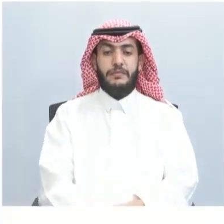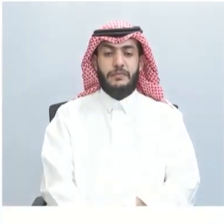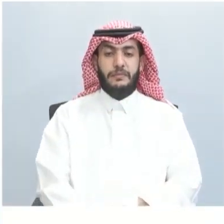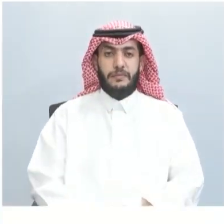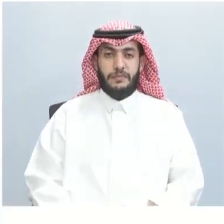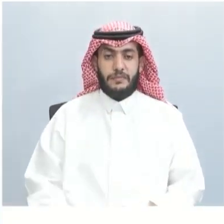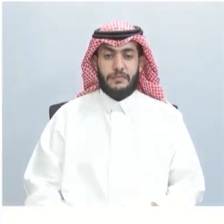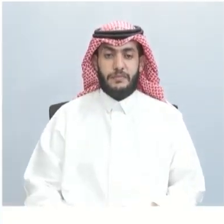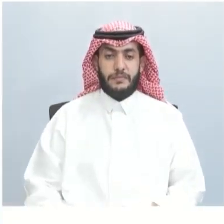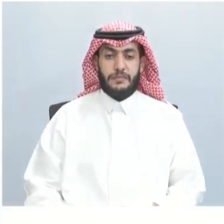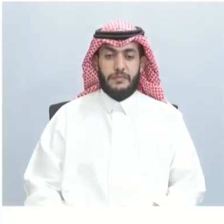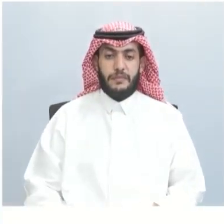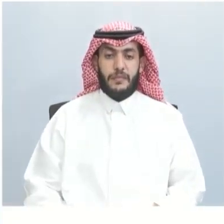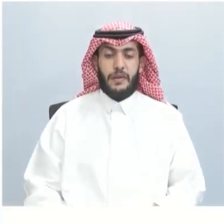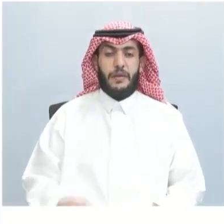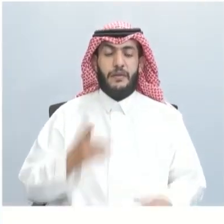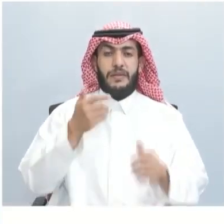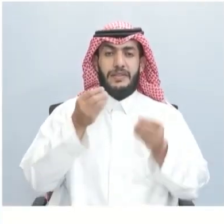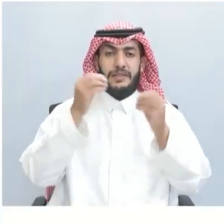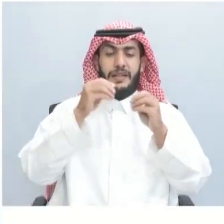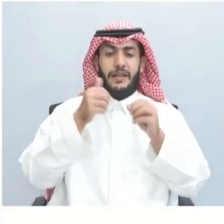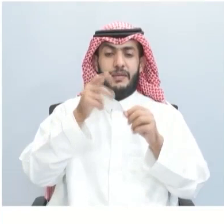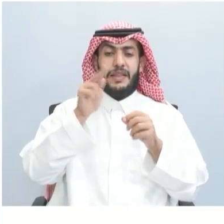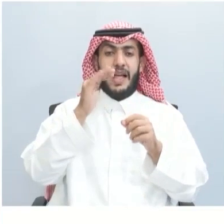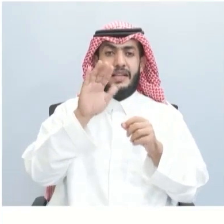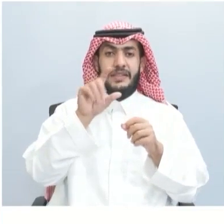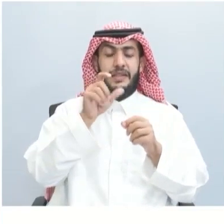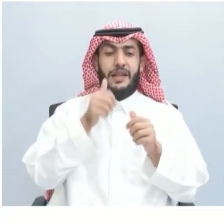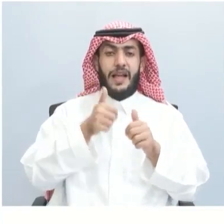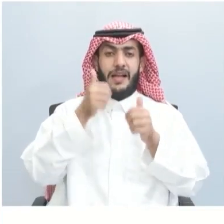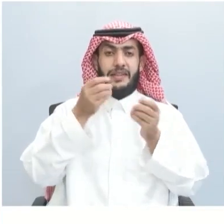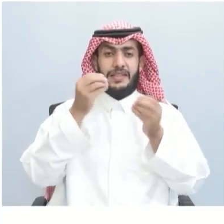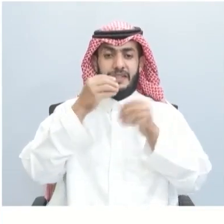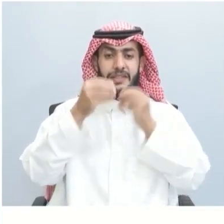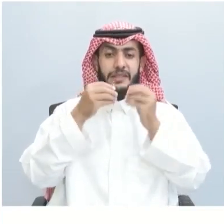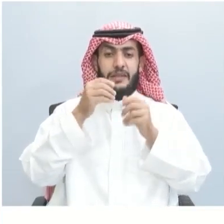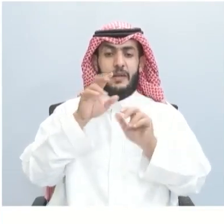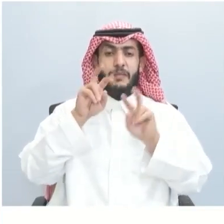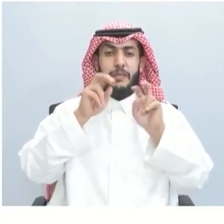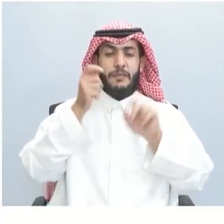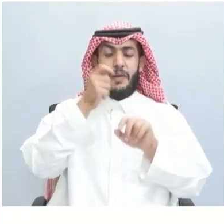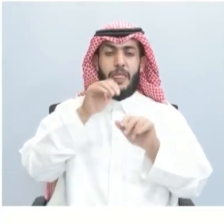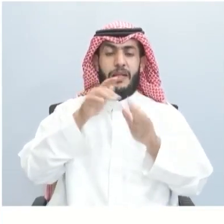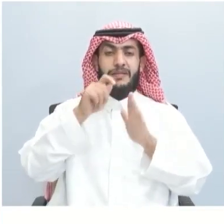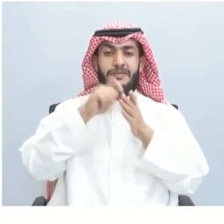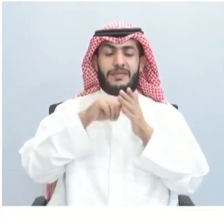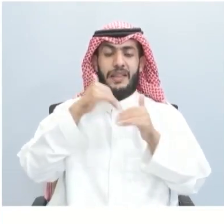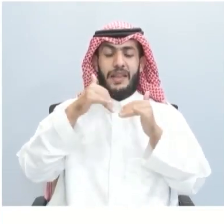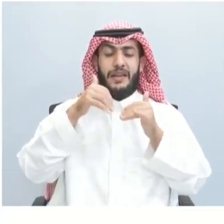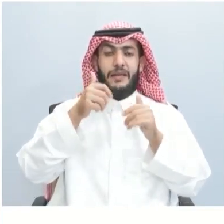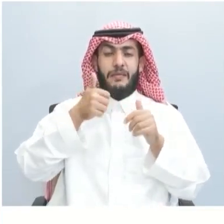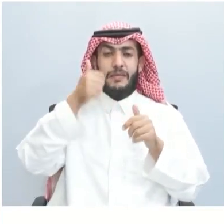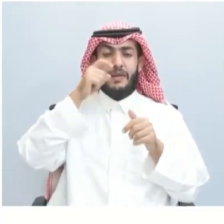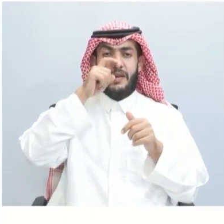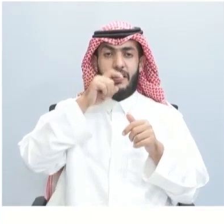القائمه اذا ما هي تحسين او ما المقصود بتحسين محركات البحث هي جميع الاجراءات التي